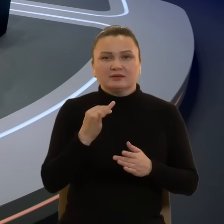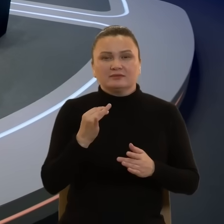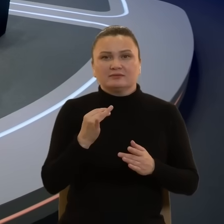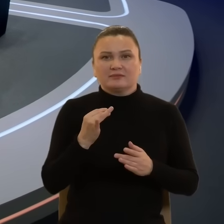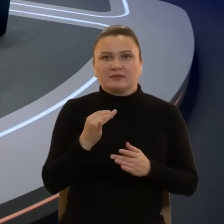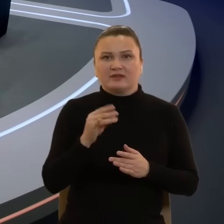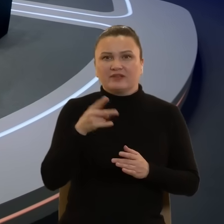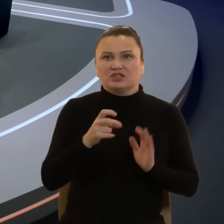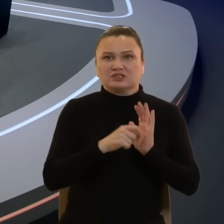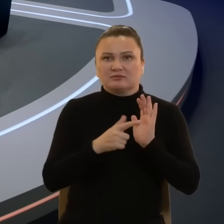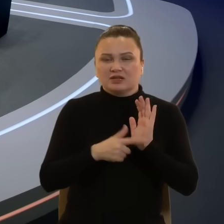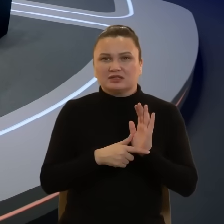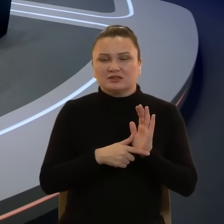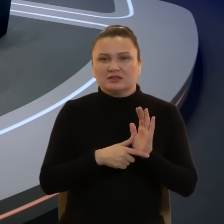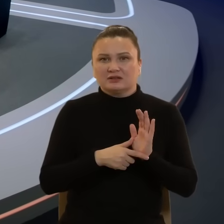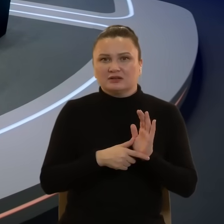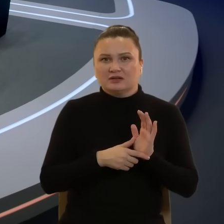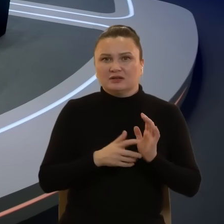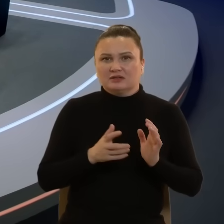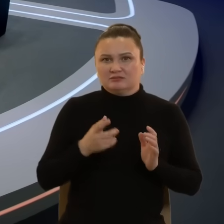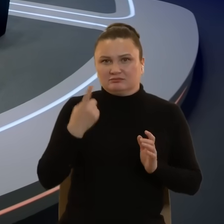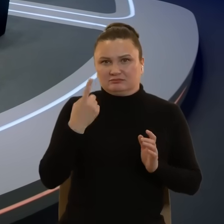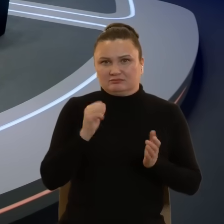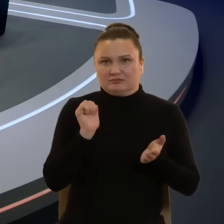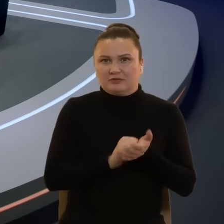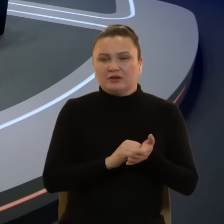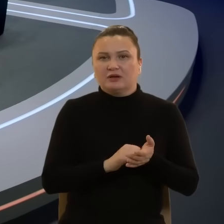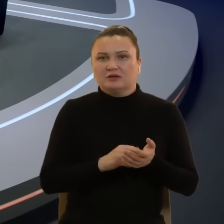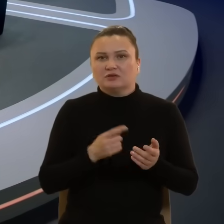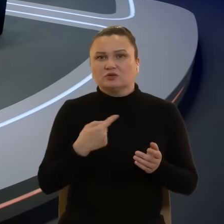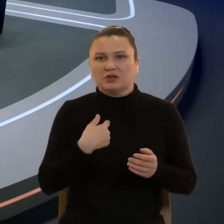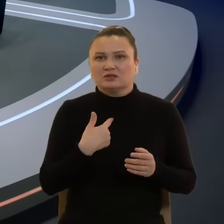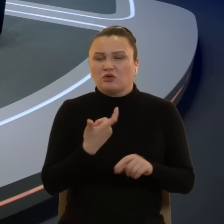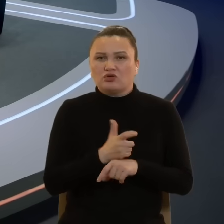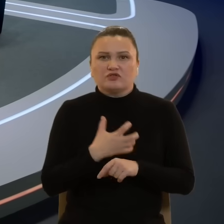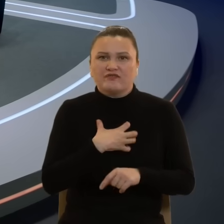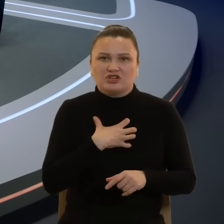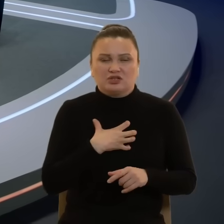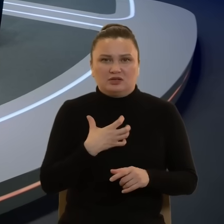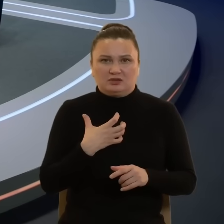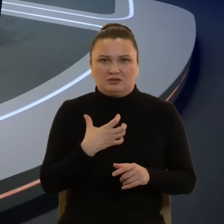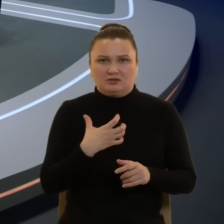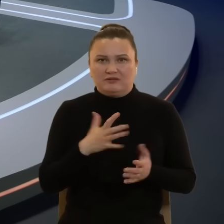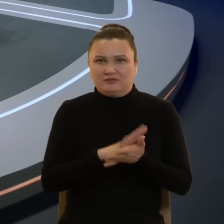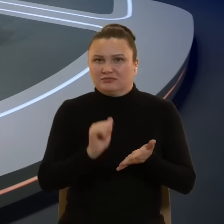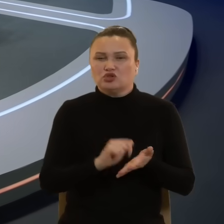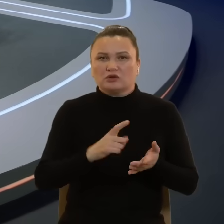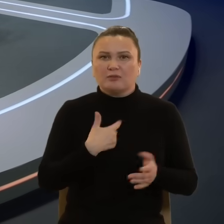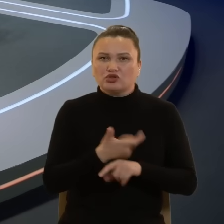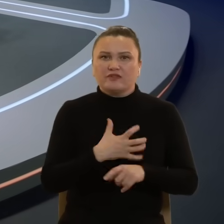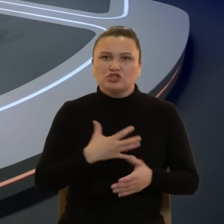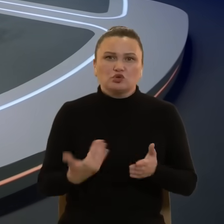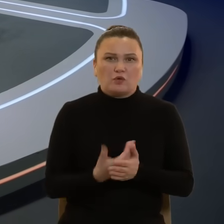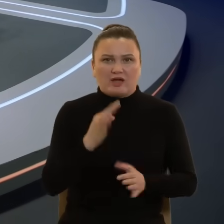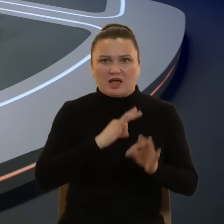2017 году опубликовала приоритетный список микроорганизмов, в отношении которых нам критически важны новые антибиотики. И для компаний,